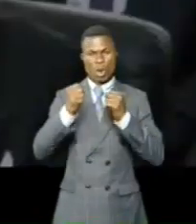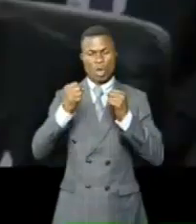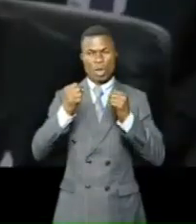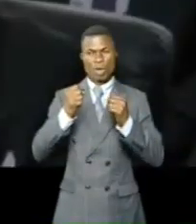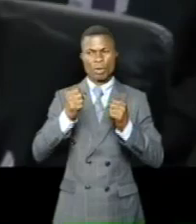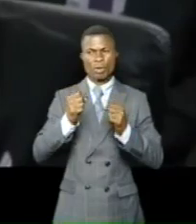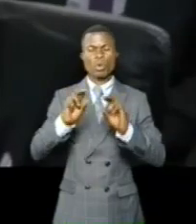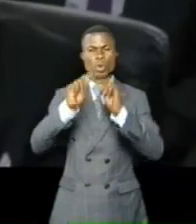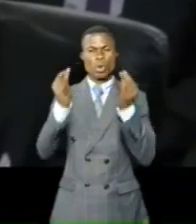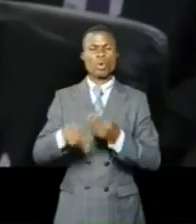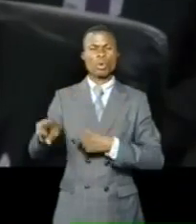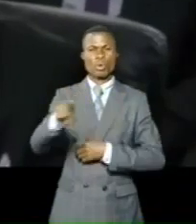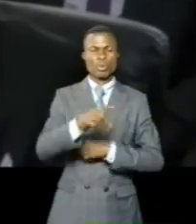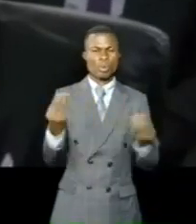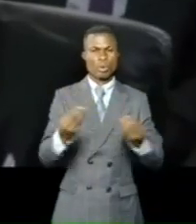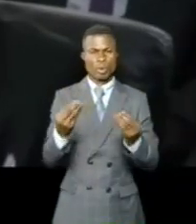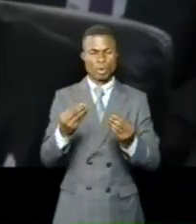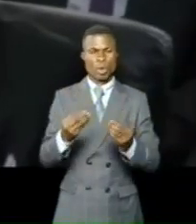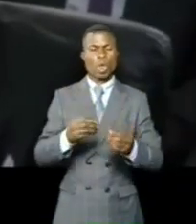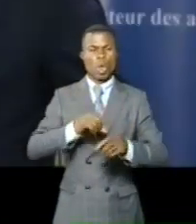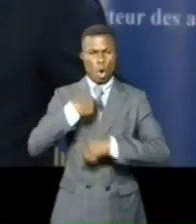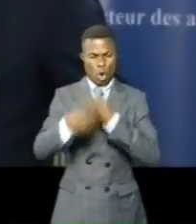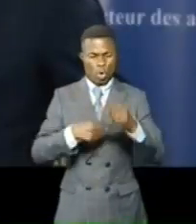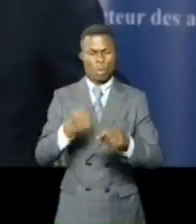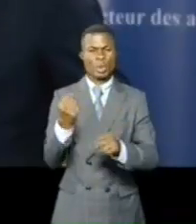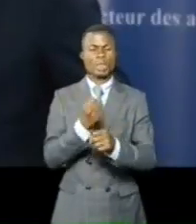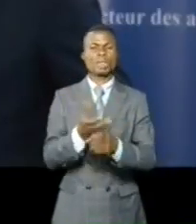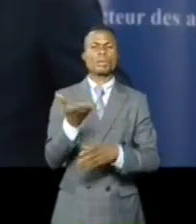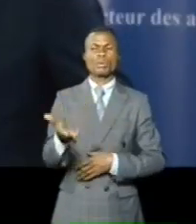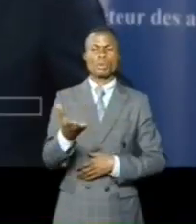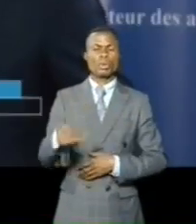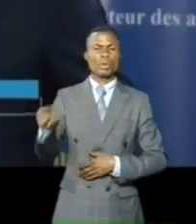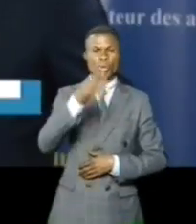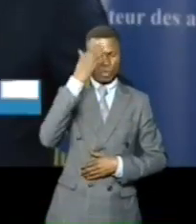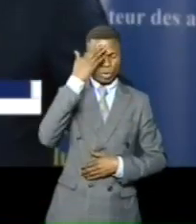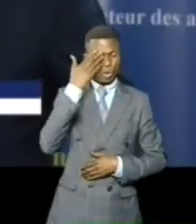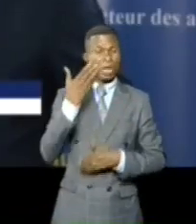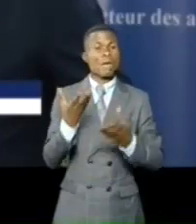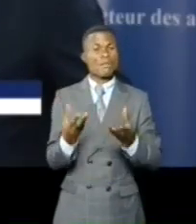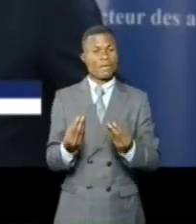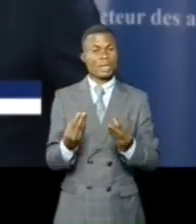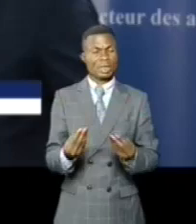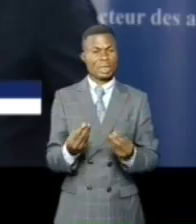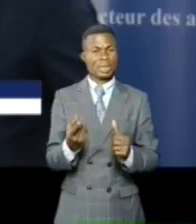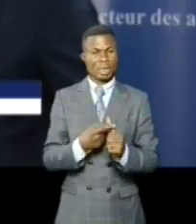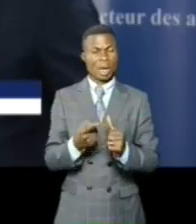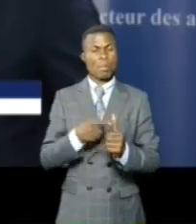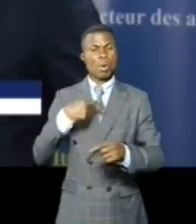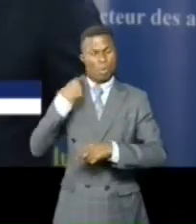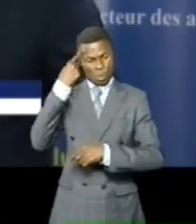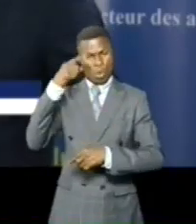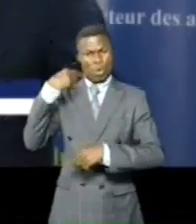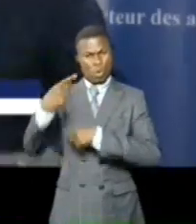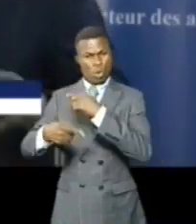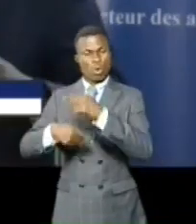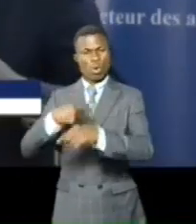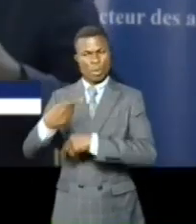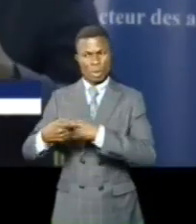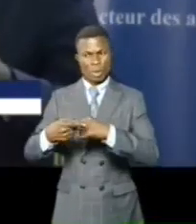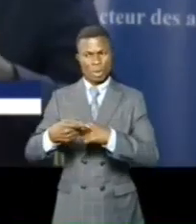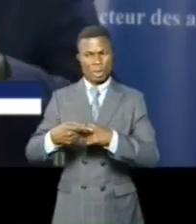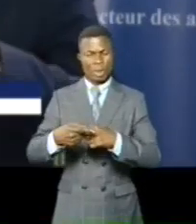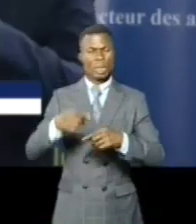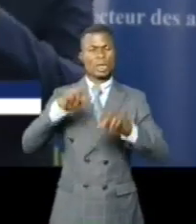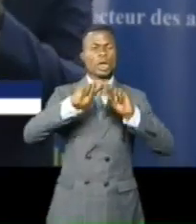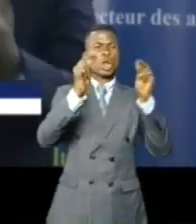général pour avoir enclenché cette machine. Vous savez, c'est toujours facile de commencer au sein